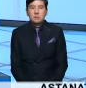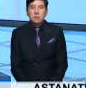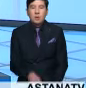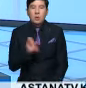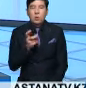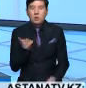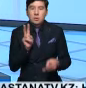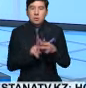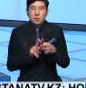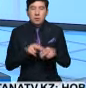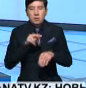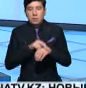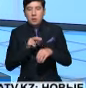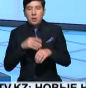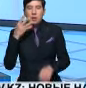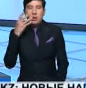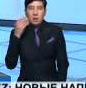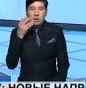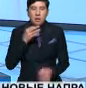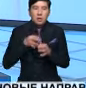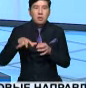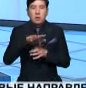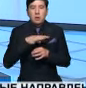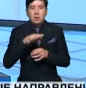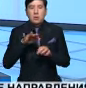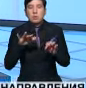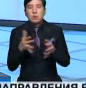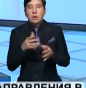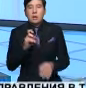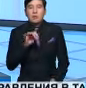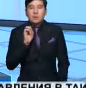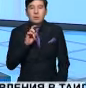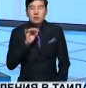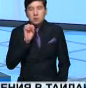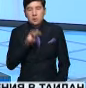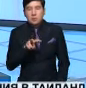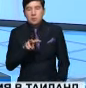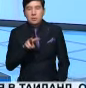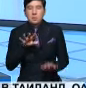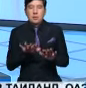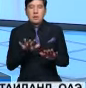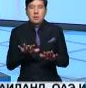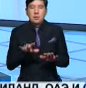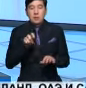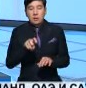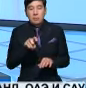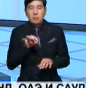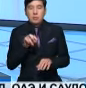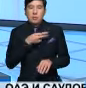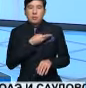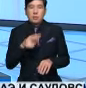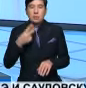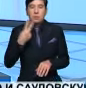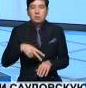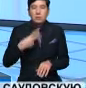Уголовное дело завели полицейские Алматинской области по факту трагедии на автодроме «Сокол». Там при выполнении экстремального трюка скончался